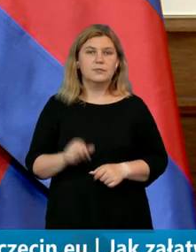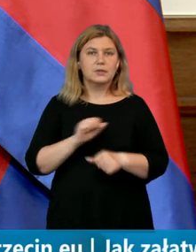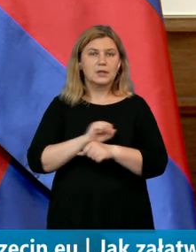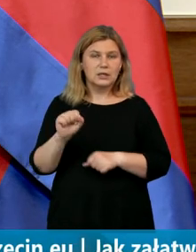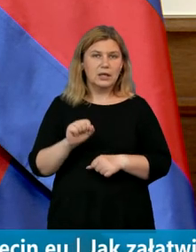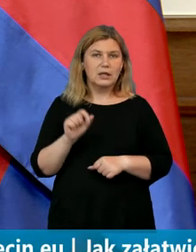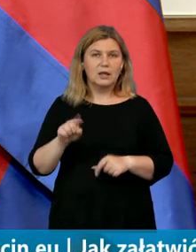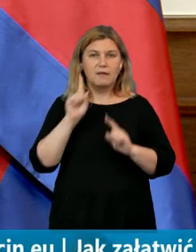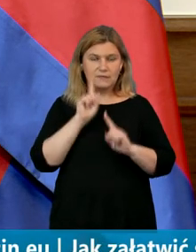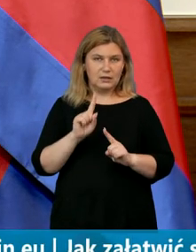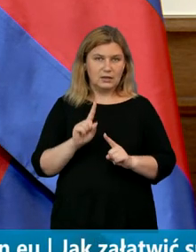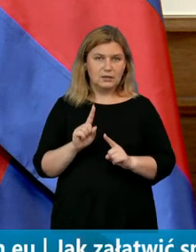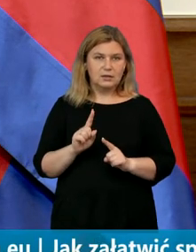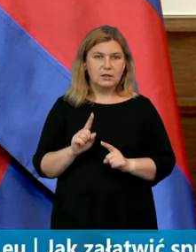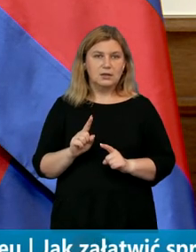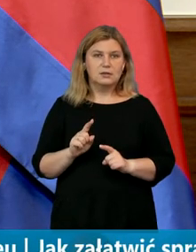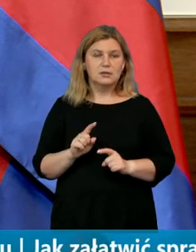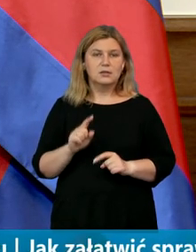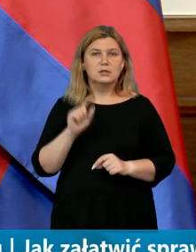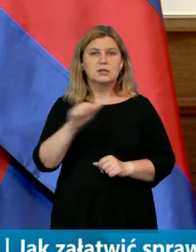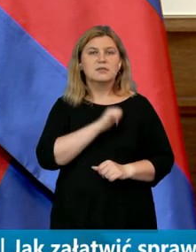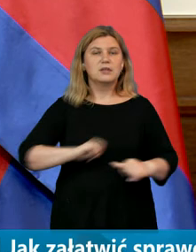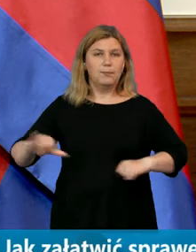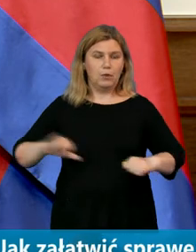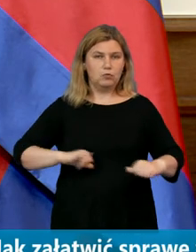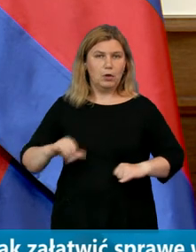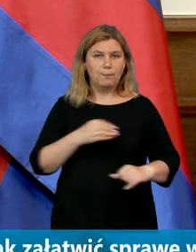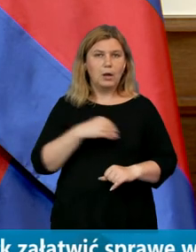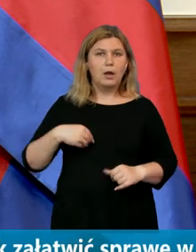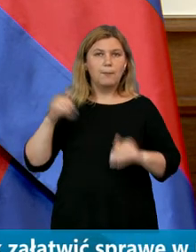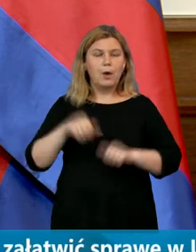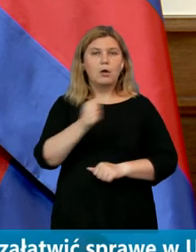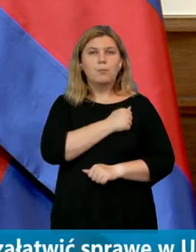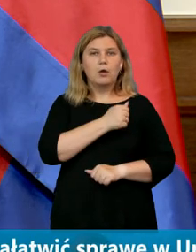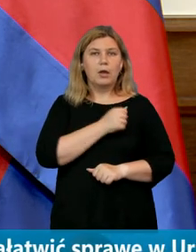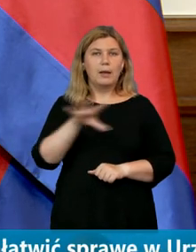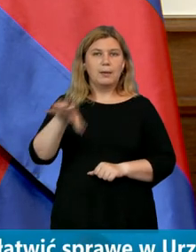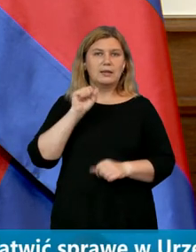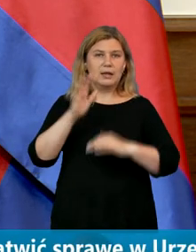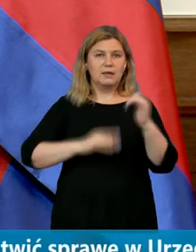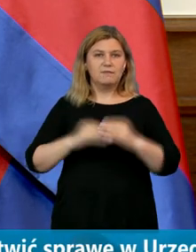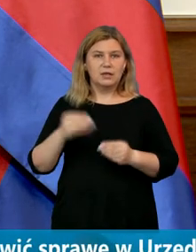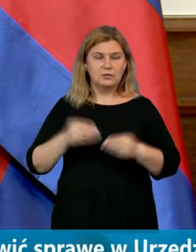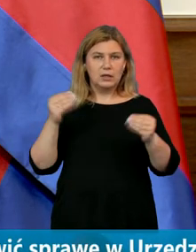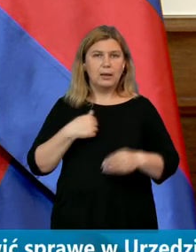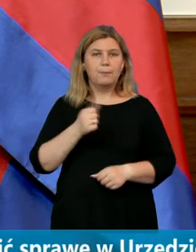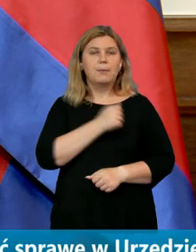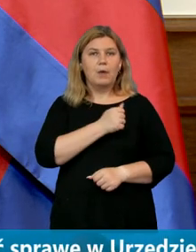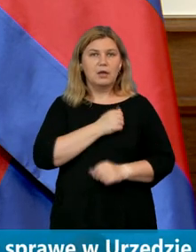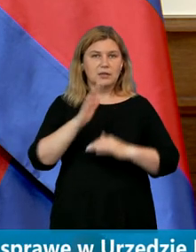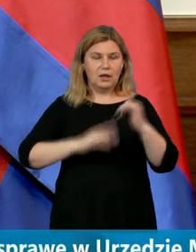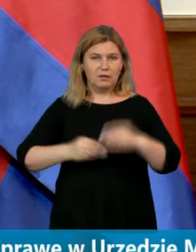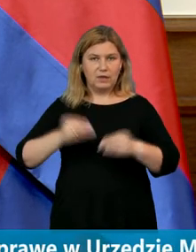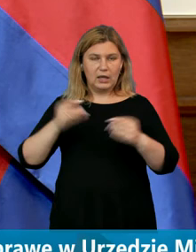to jest fakt obiektywny, że samorządy w ogóle w Polsce mogą pożyczać pieniądze wyłącznie na inwestycje. I my pożyczamy na inwestycje, realizujemy